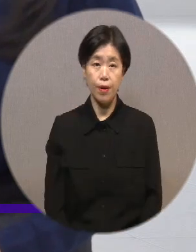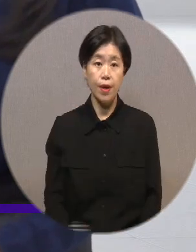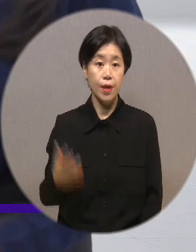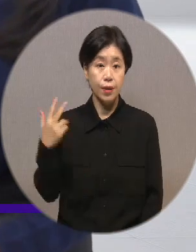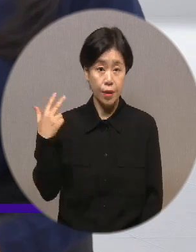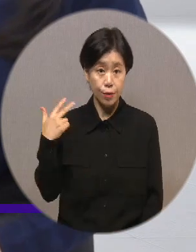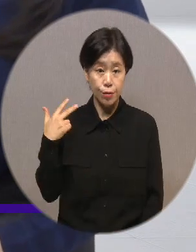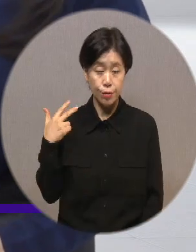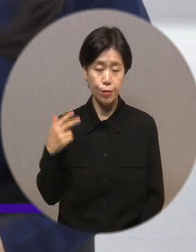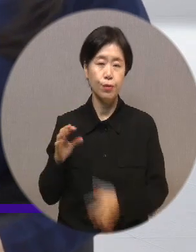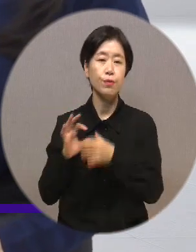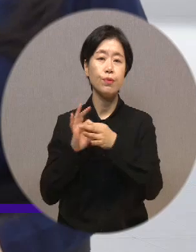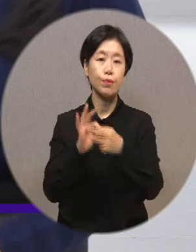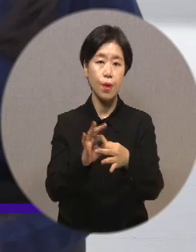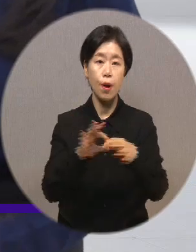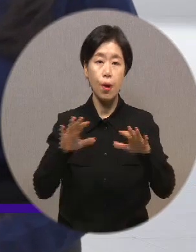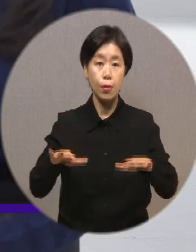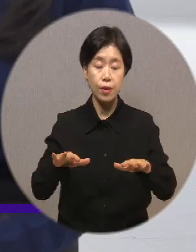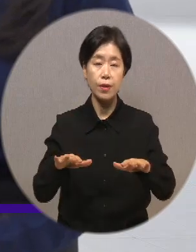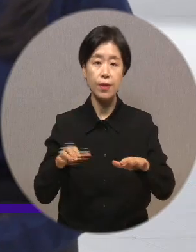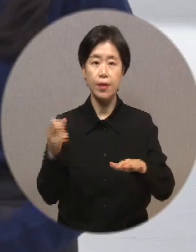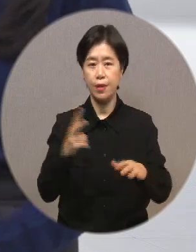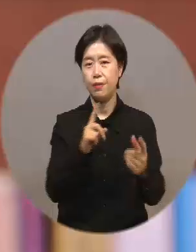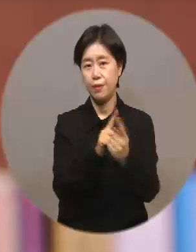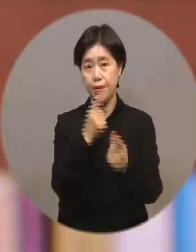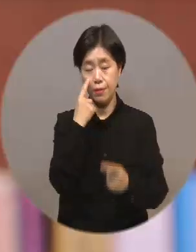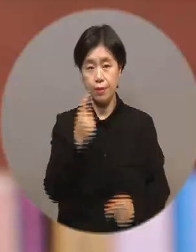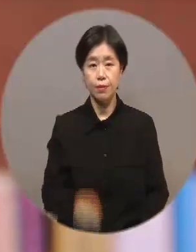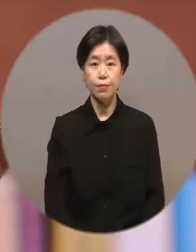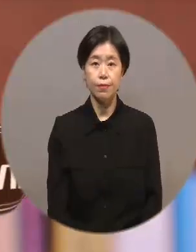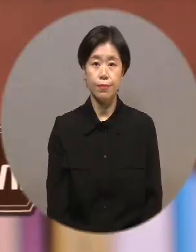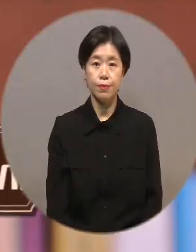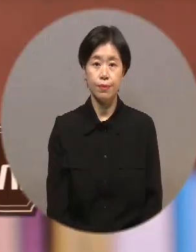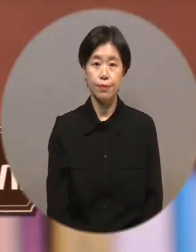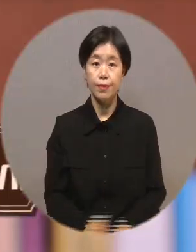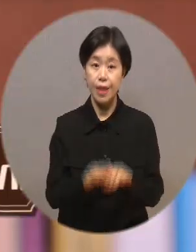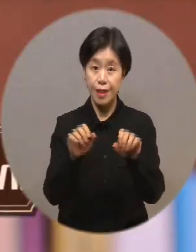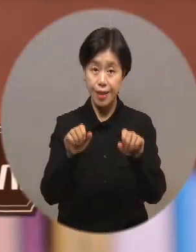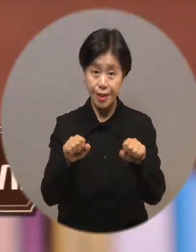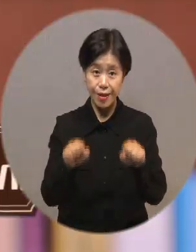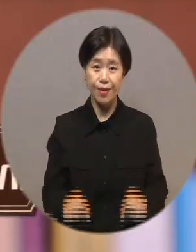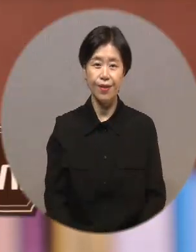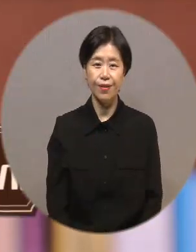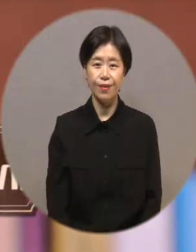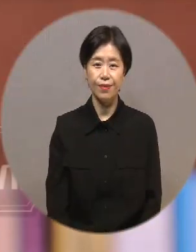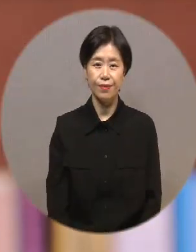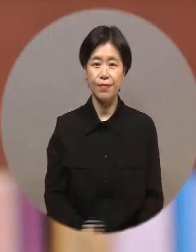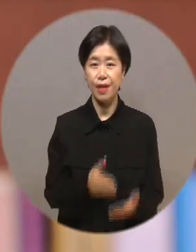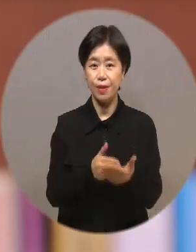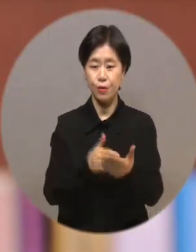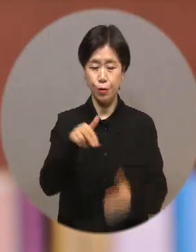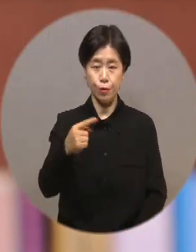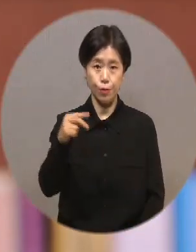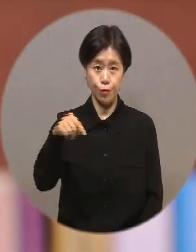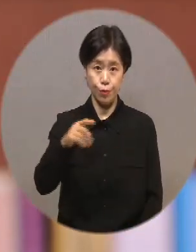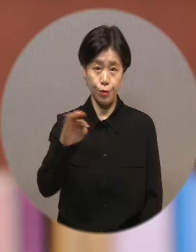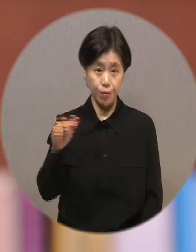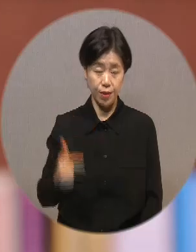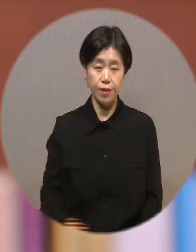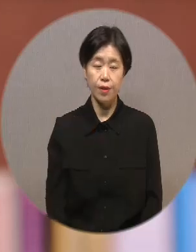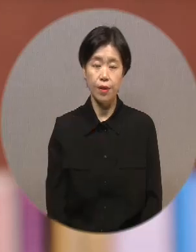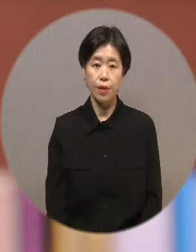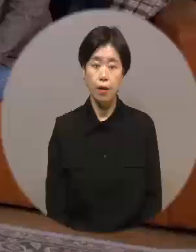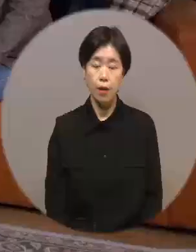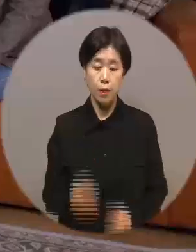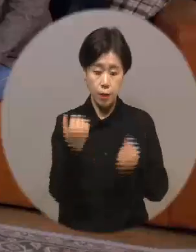대표와 8명의 탈북 청소년 이야기를 만나봅니다. 안녕하세요. 통일담담의 아나운서 조수빈입니다. 탈북 청소년, 그것도